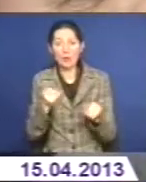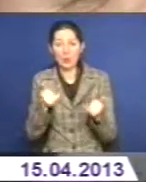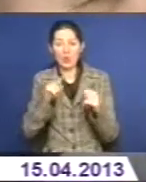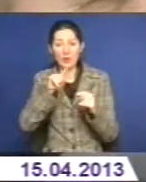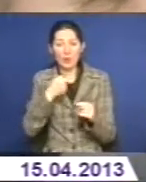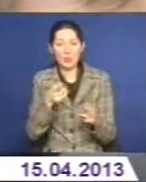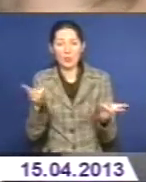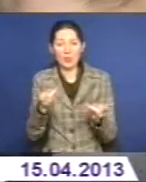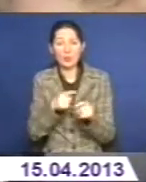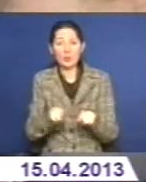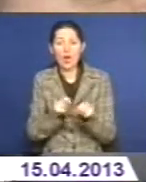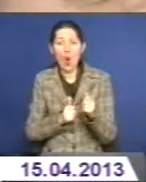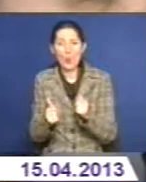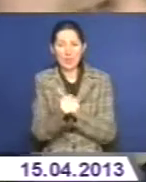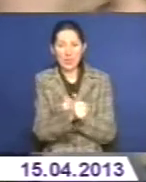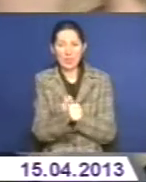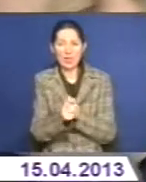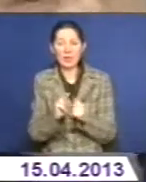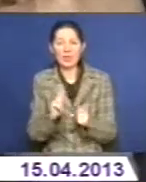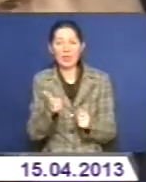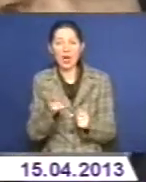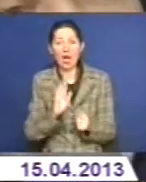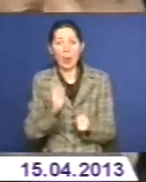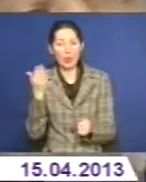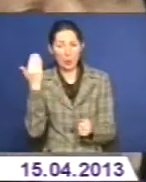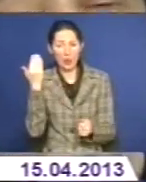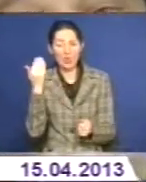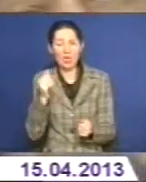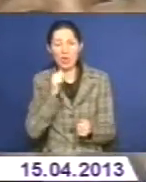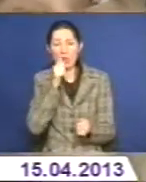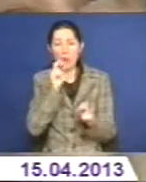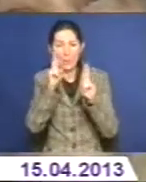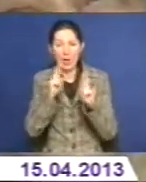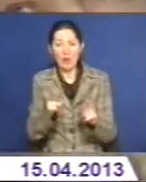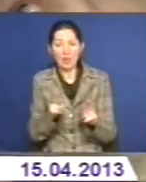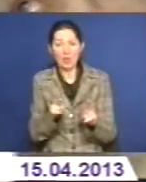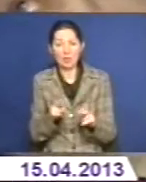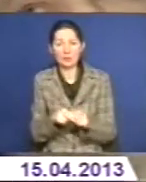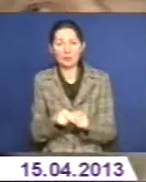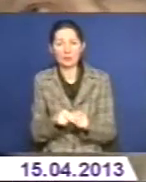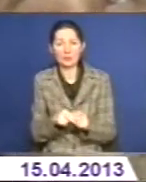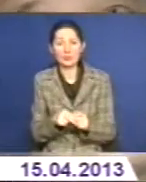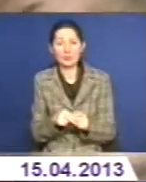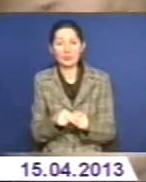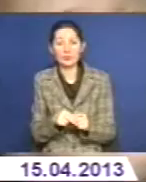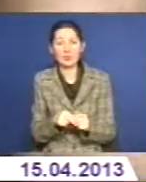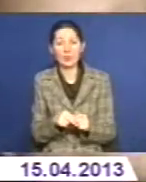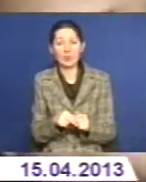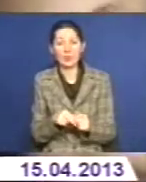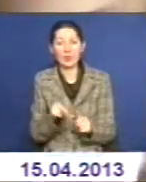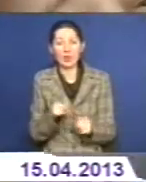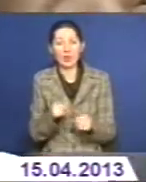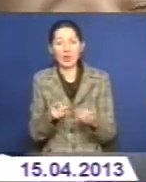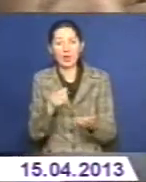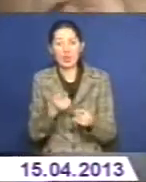Потрібно так обганяти, як були в попередніх правилах. Тобто це може спричинити більше аварійних